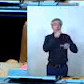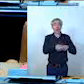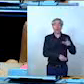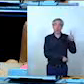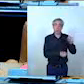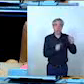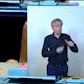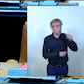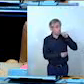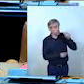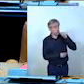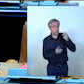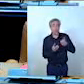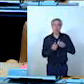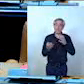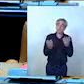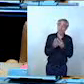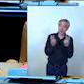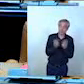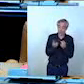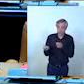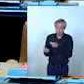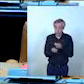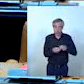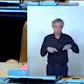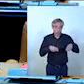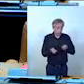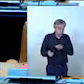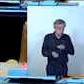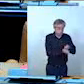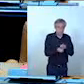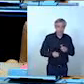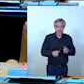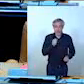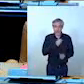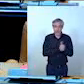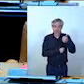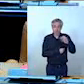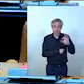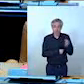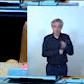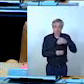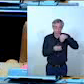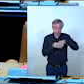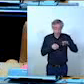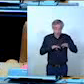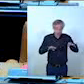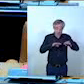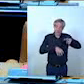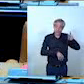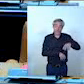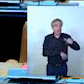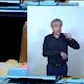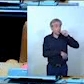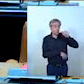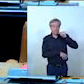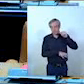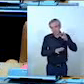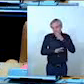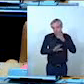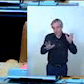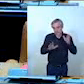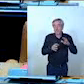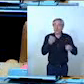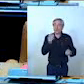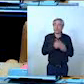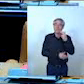comme l'arrosage des jardins, le nettoyage des rues. Et quand on sait que seul 1% de l'eau qui circule dans notre réseau est bue, ce schéma permettra